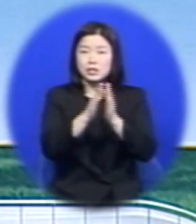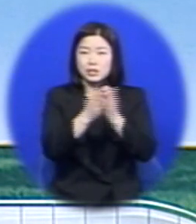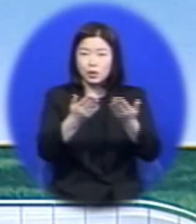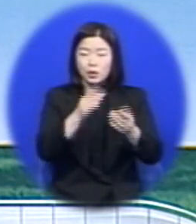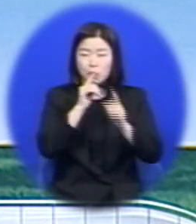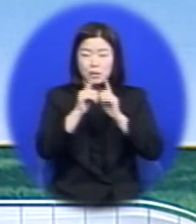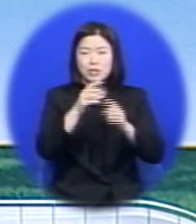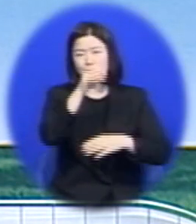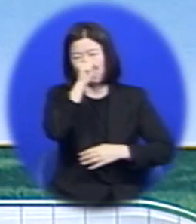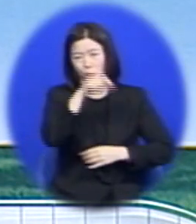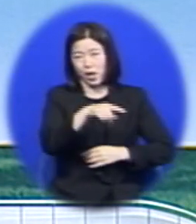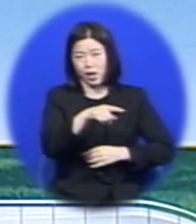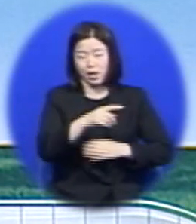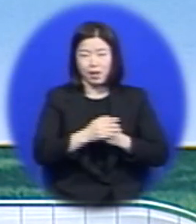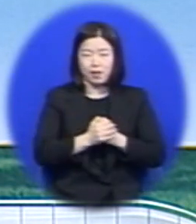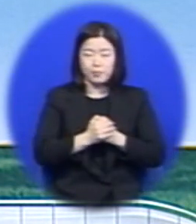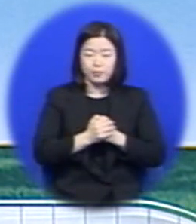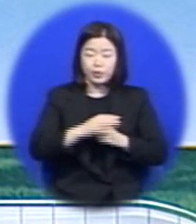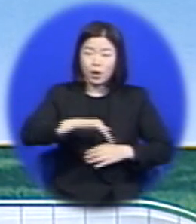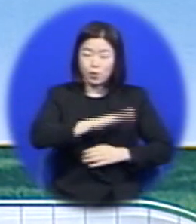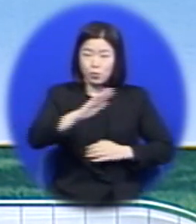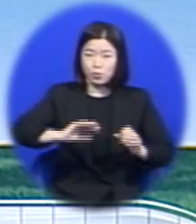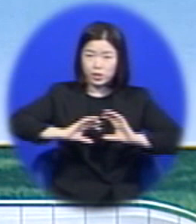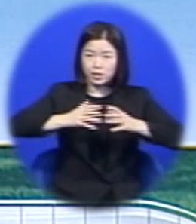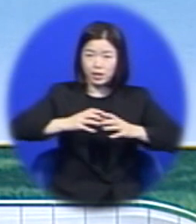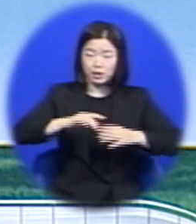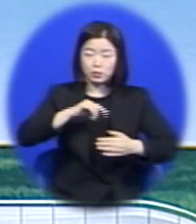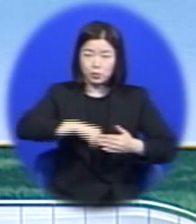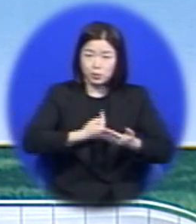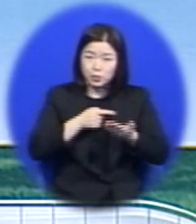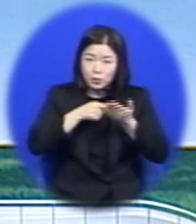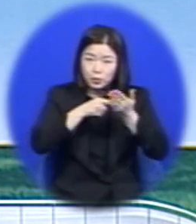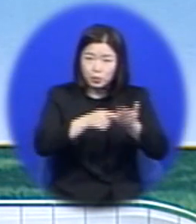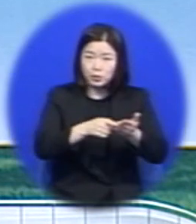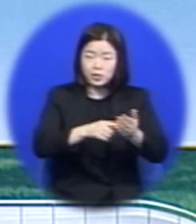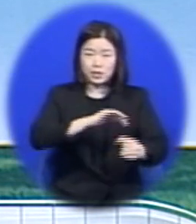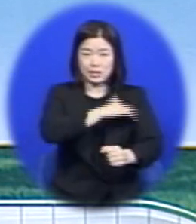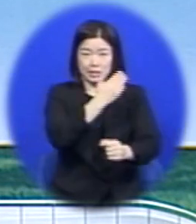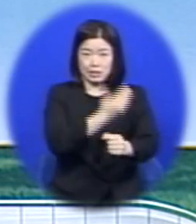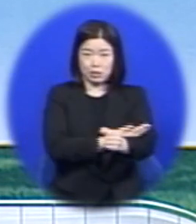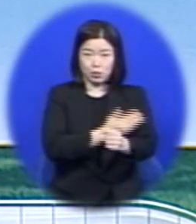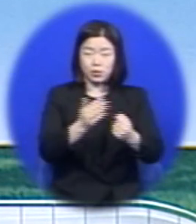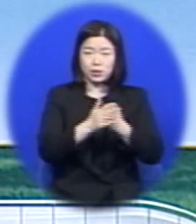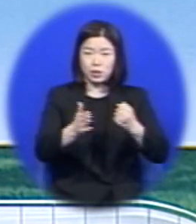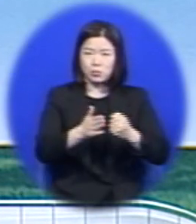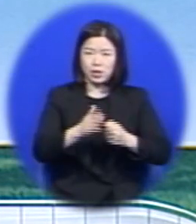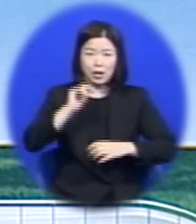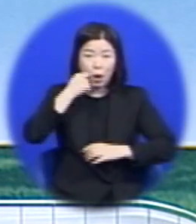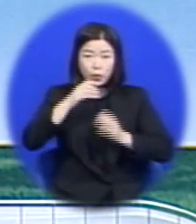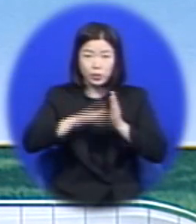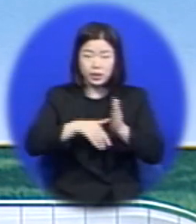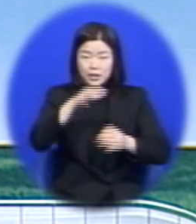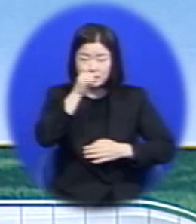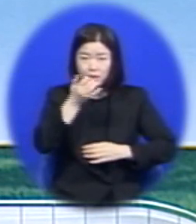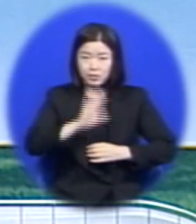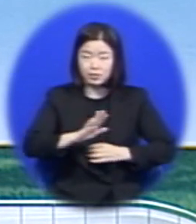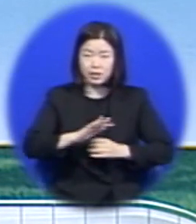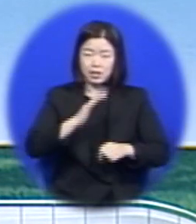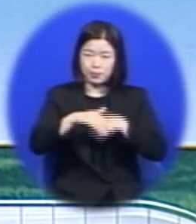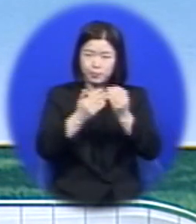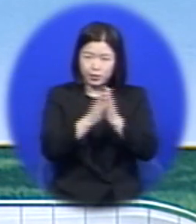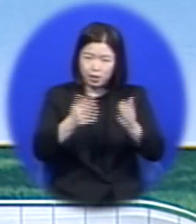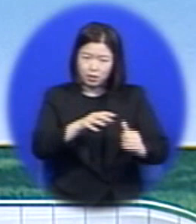그래서 우리나라도 독재 정권으로 인해서 어려웠던 때가 있는데 이 성경 구절을 인용해서 데모하지